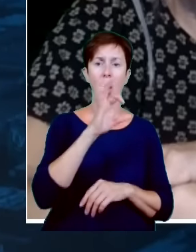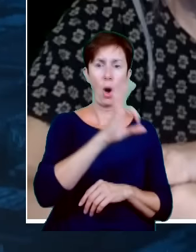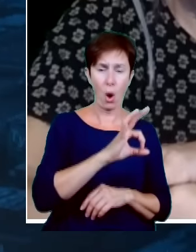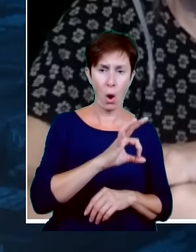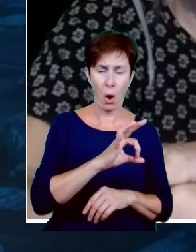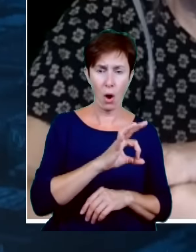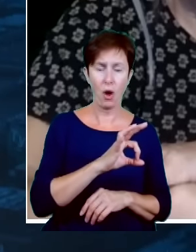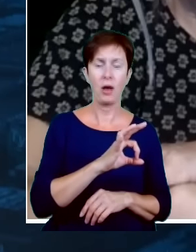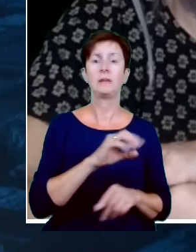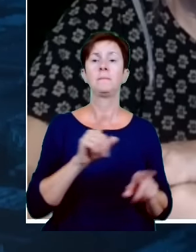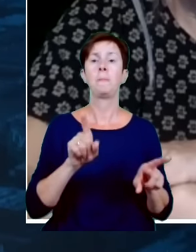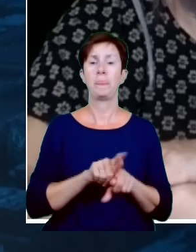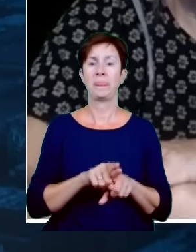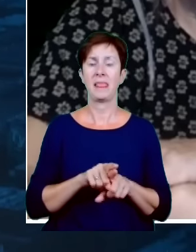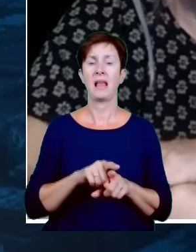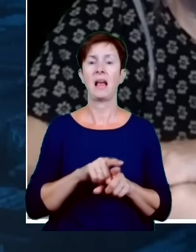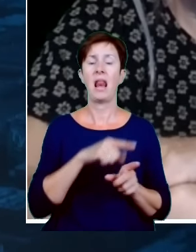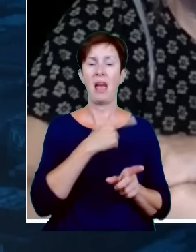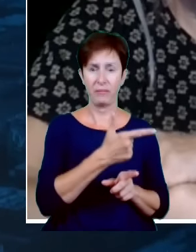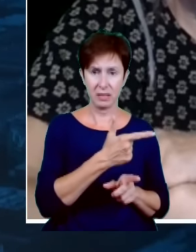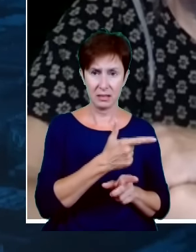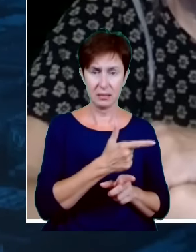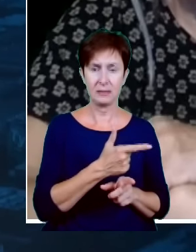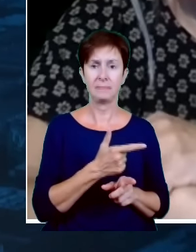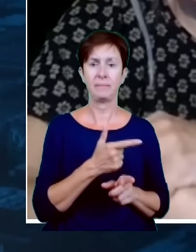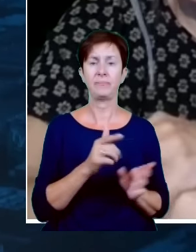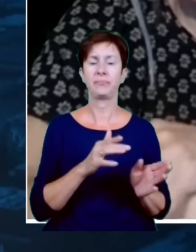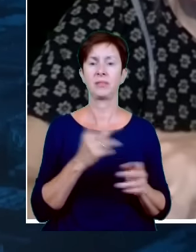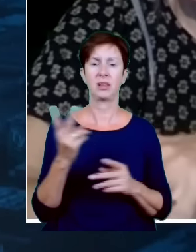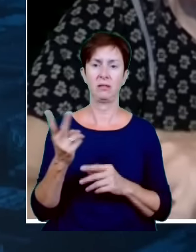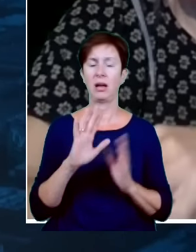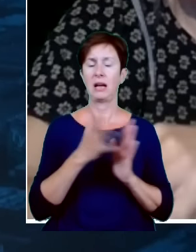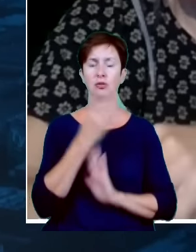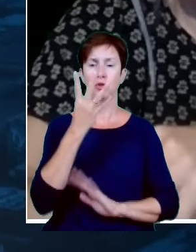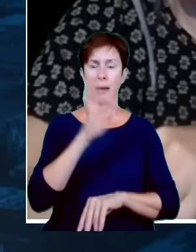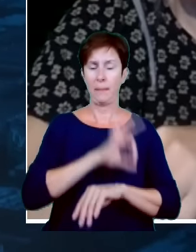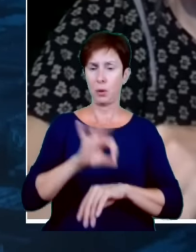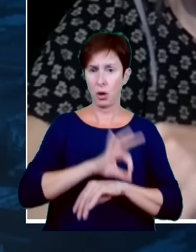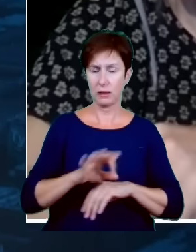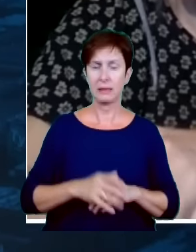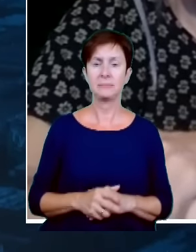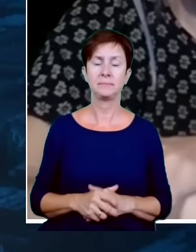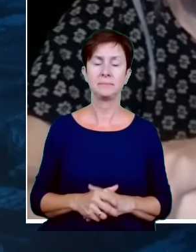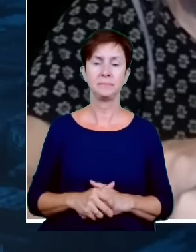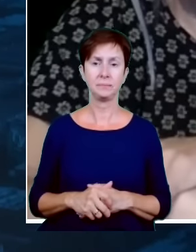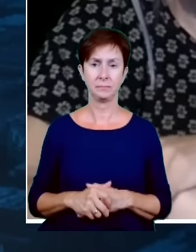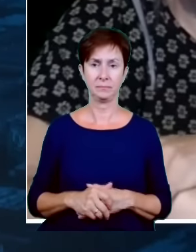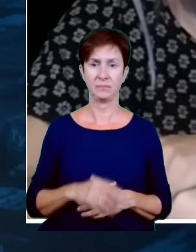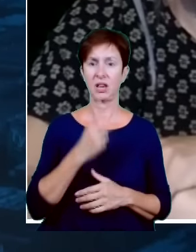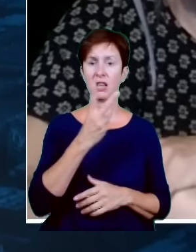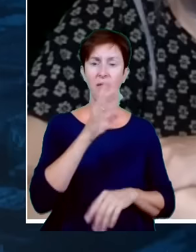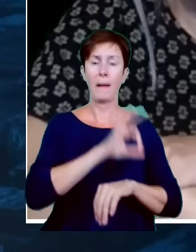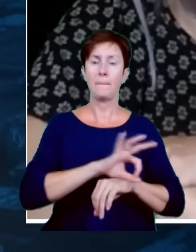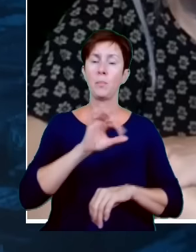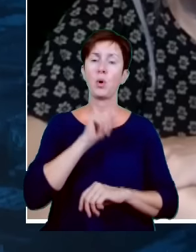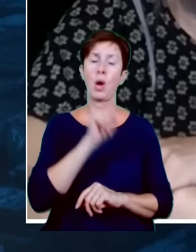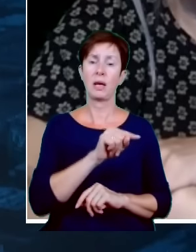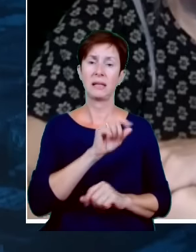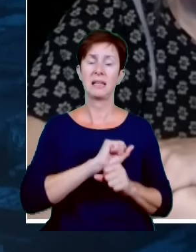Obywatelskiej i lewicy kolejny projekt lewicy bo te projekty są cztery to w tych dwóch projektach jest